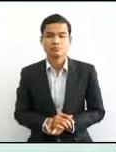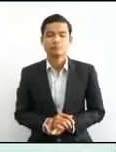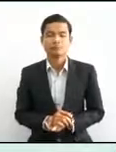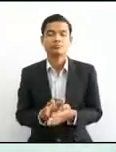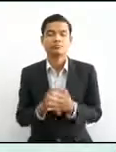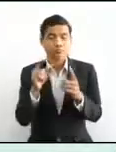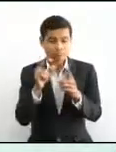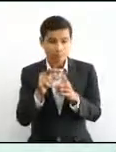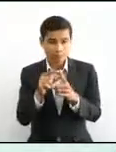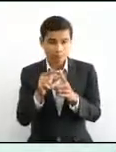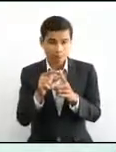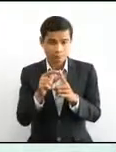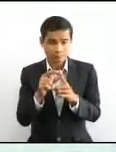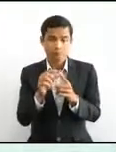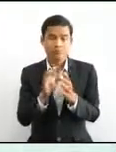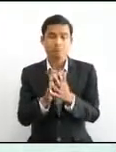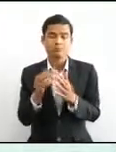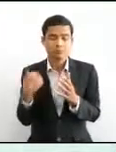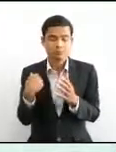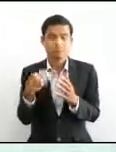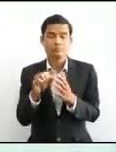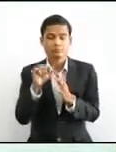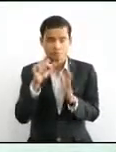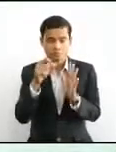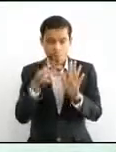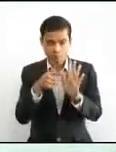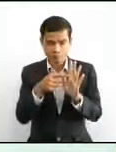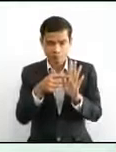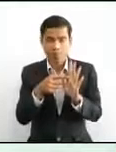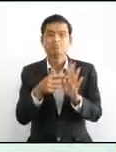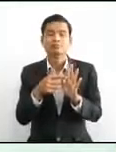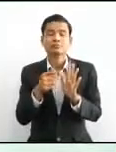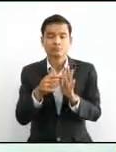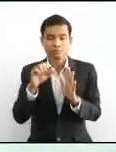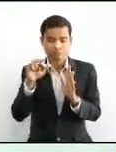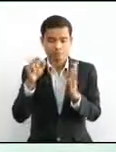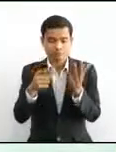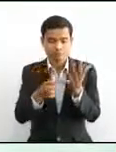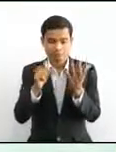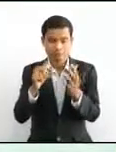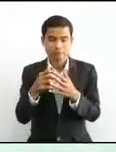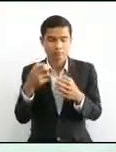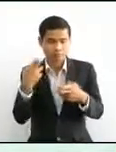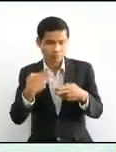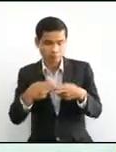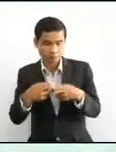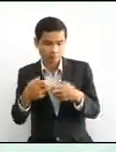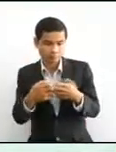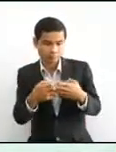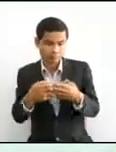Chà, cứ bịa. Tăng tài. Ta, con tiếng tọt cho mùi nẹ kru mớ. Bà con